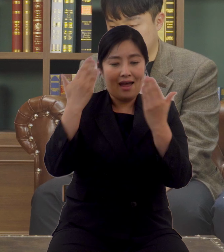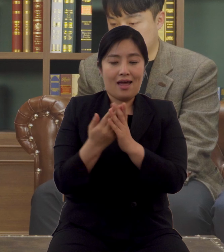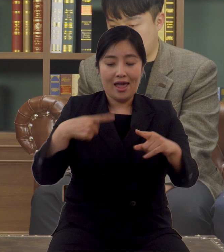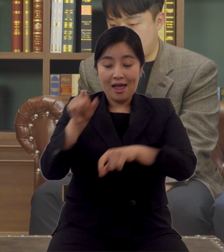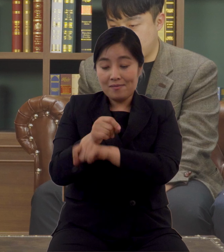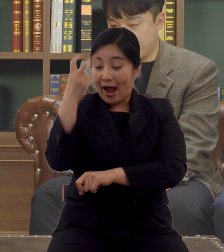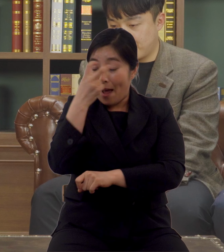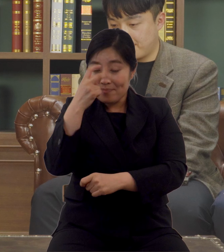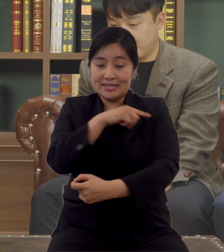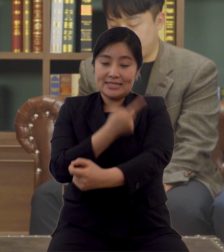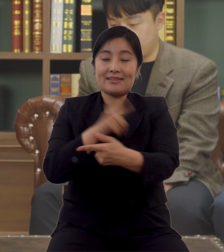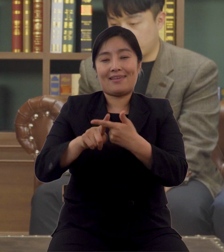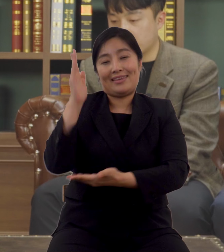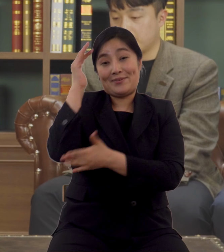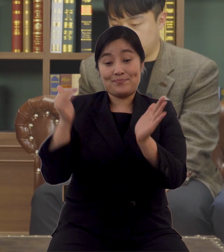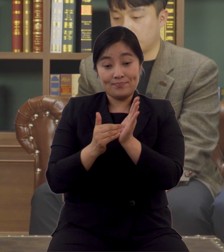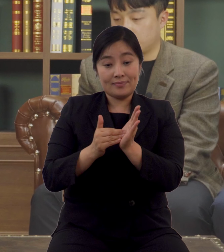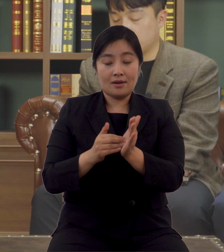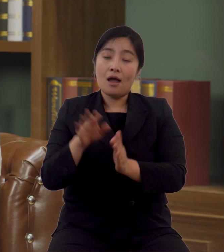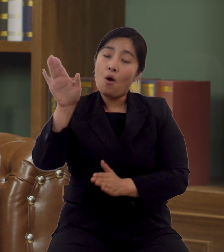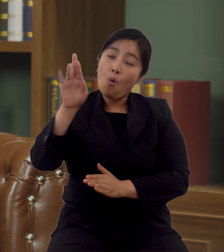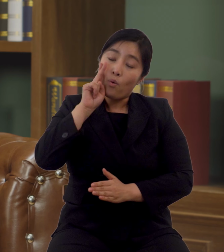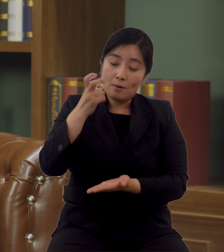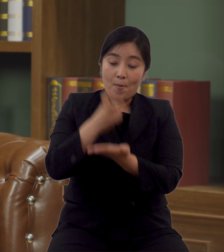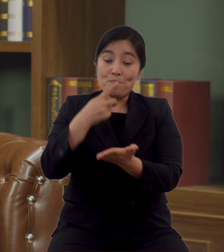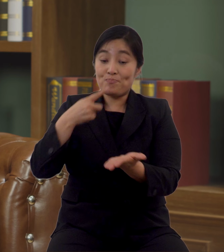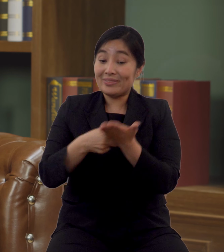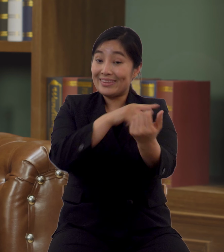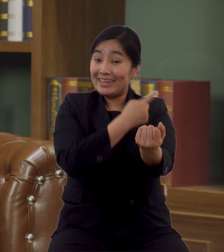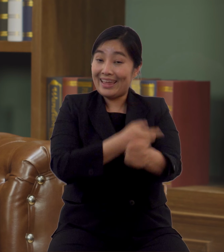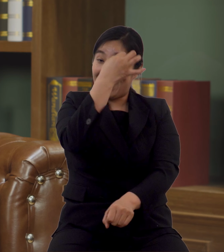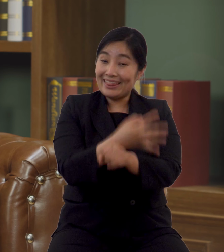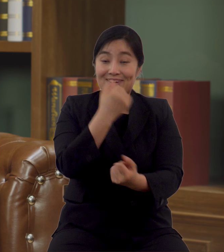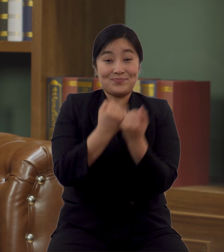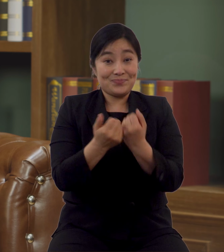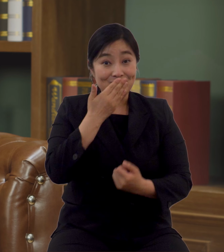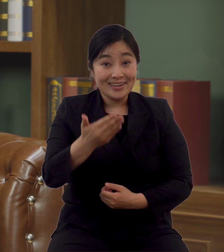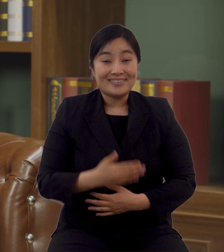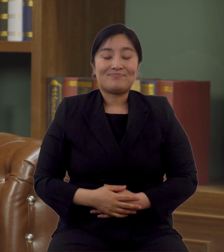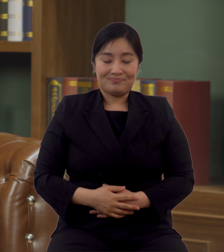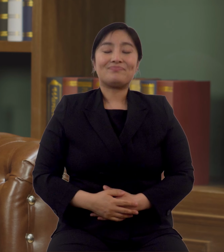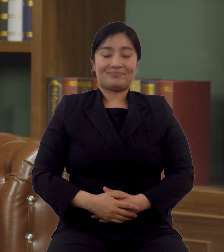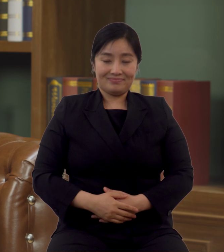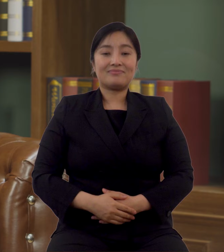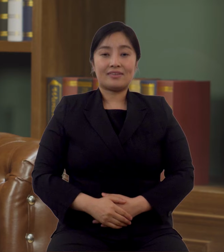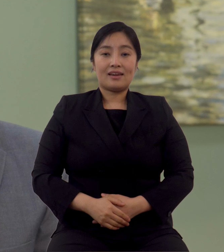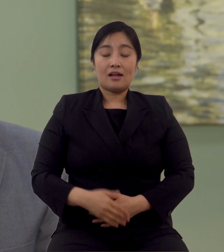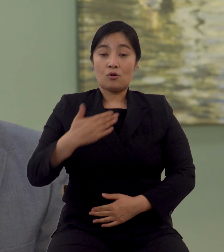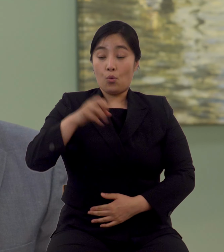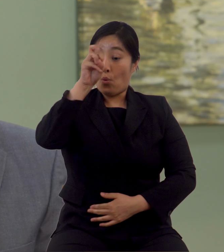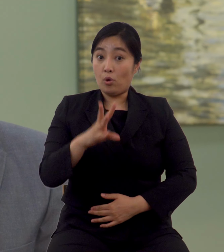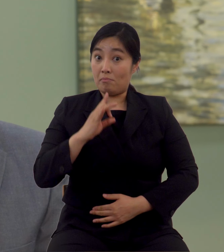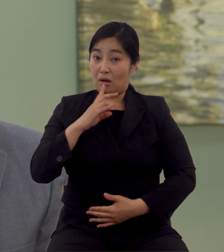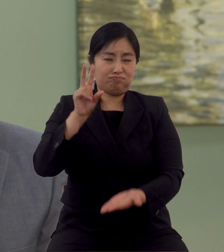사례가 모두 행정 감시 기능에 대한 이야기였는데요. 범량님 혹시 입법 기능에 대해서 간단하게 소개해 주실 수 있을까요?